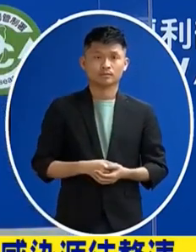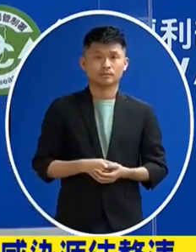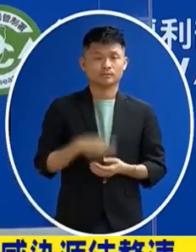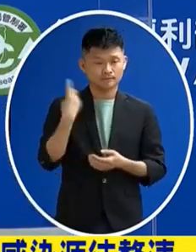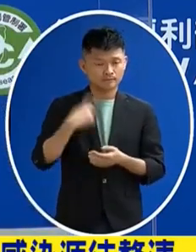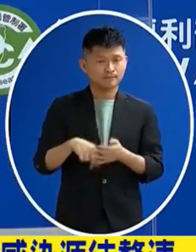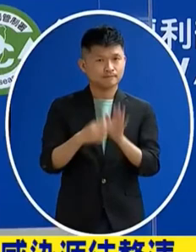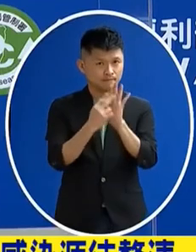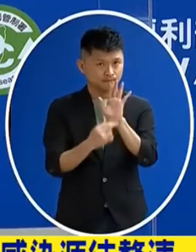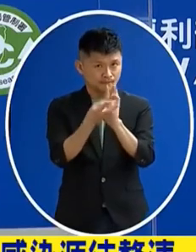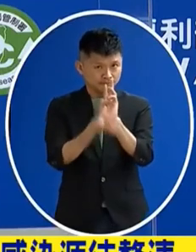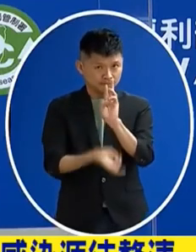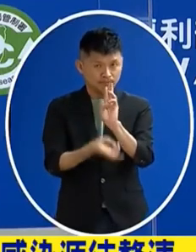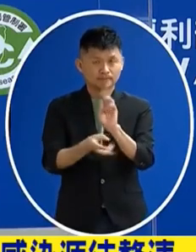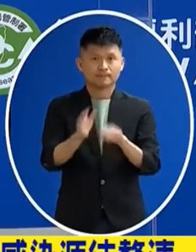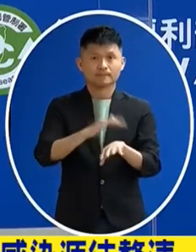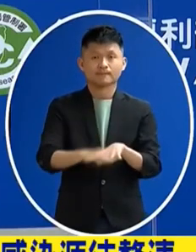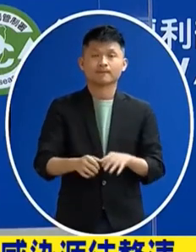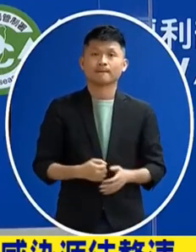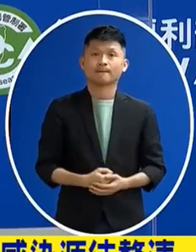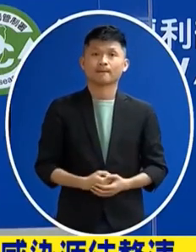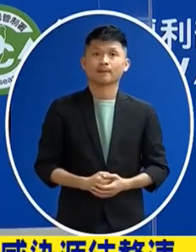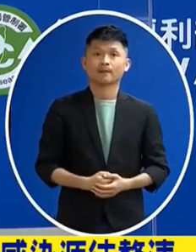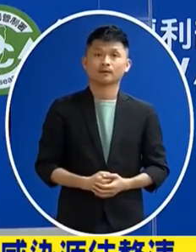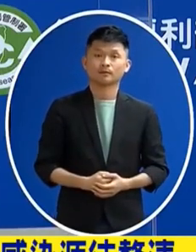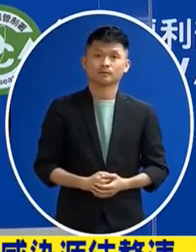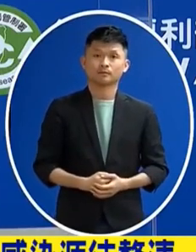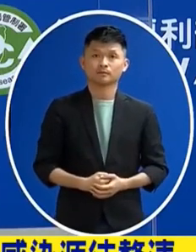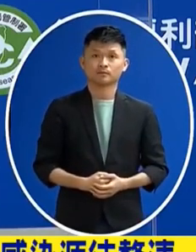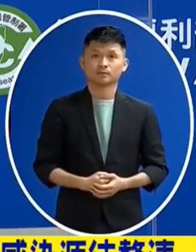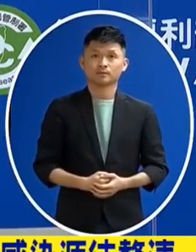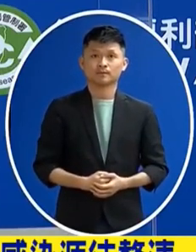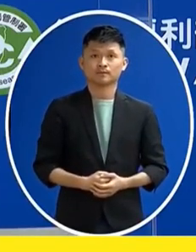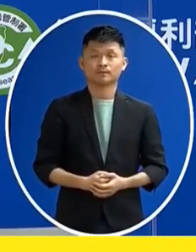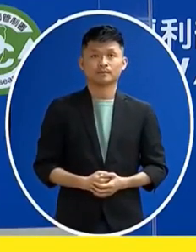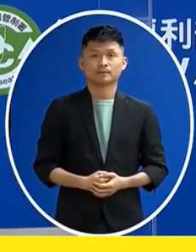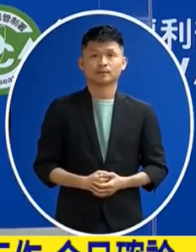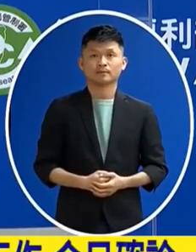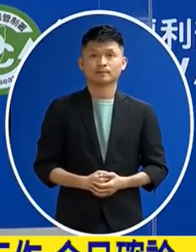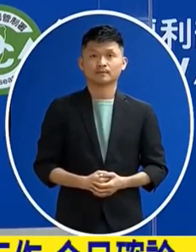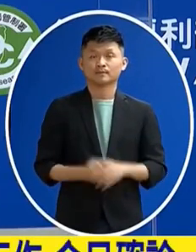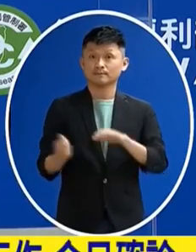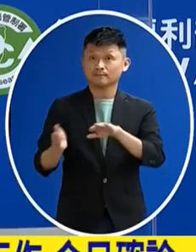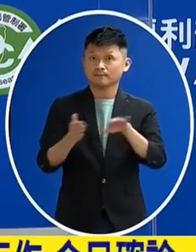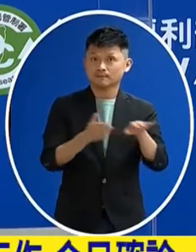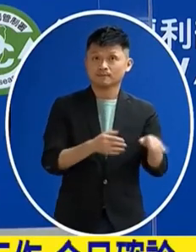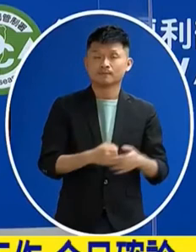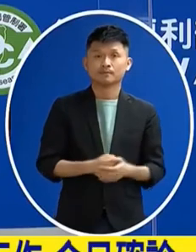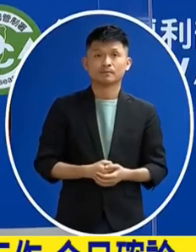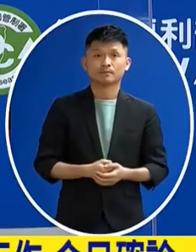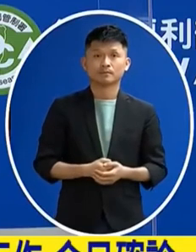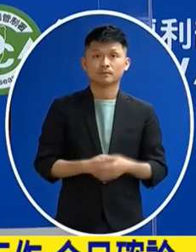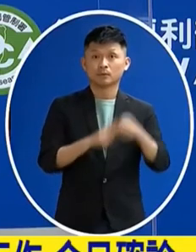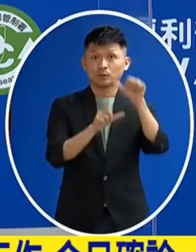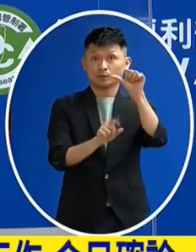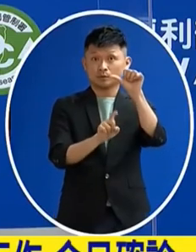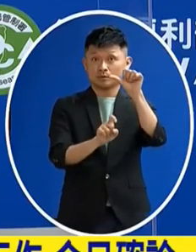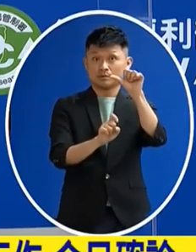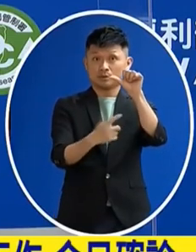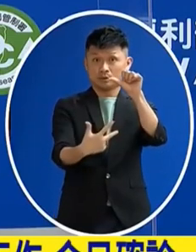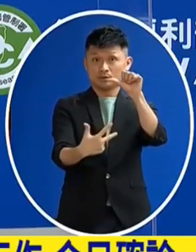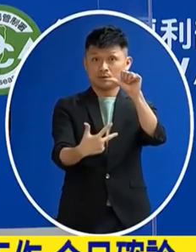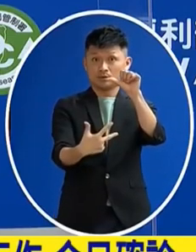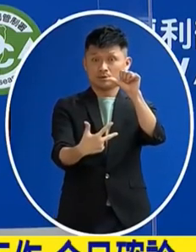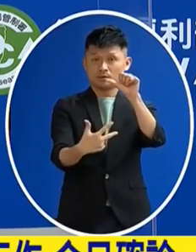报告哈。好，那 另外哈，我们本来那天是到5月17号